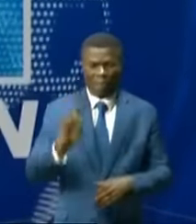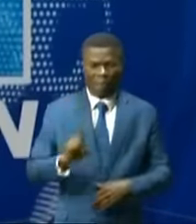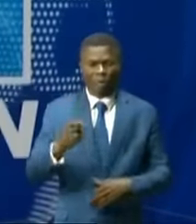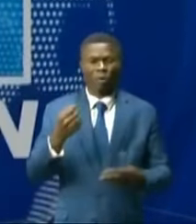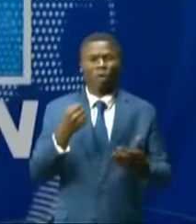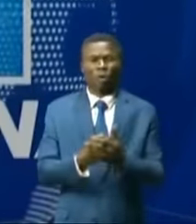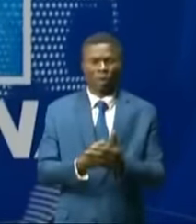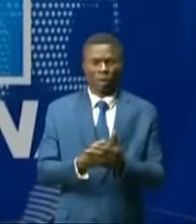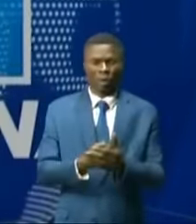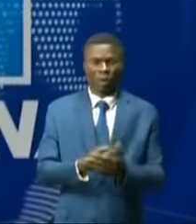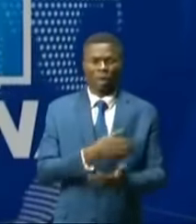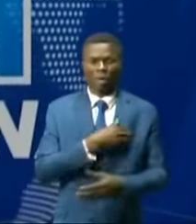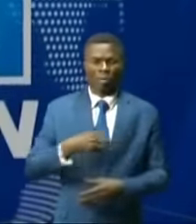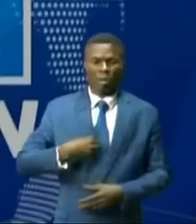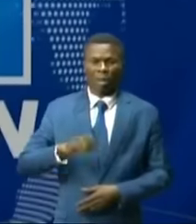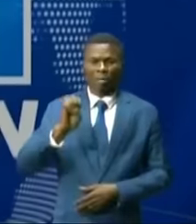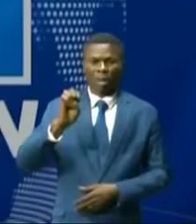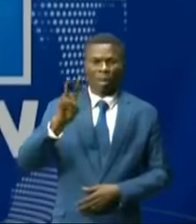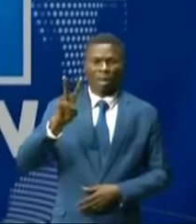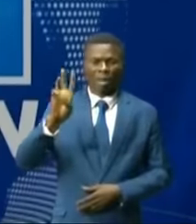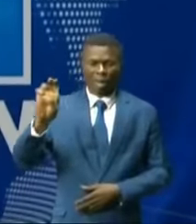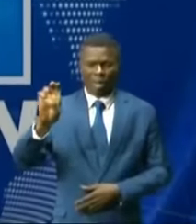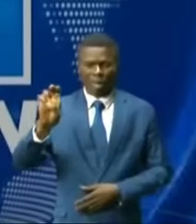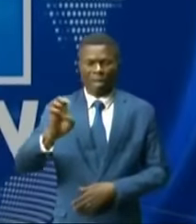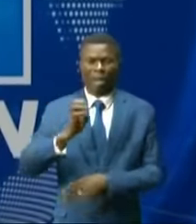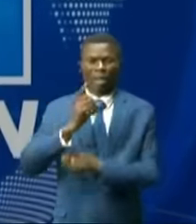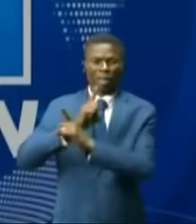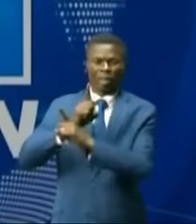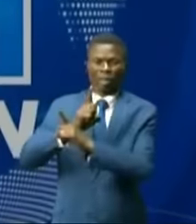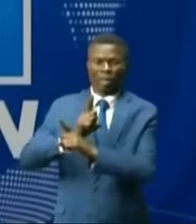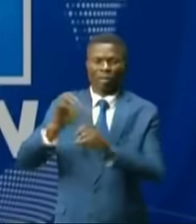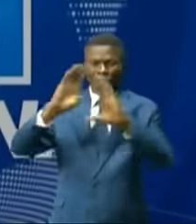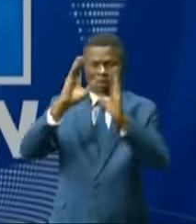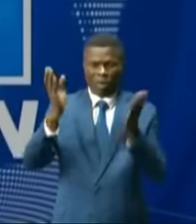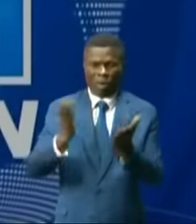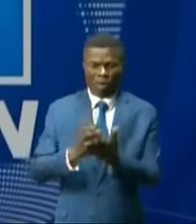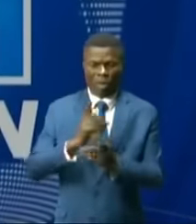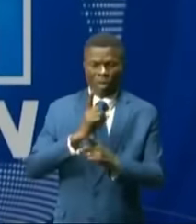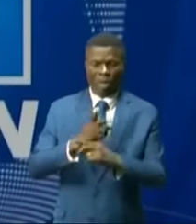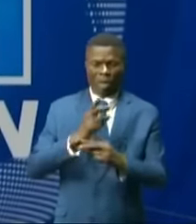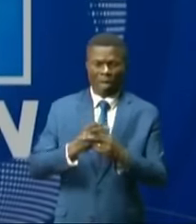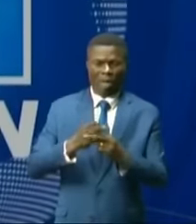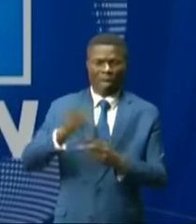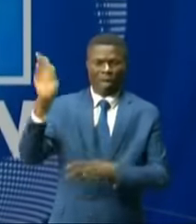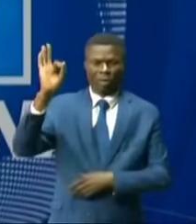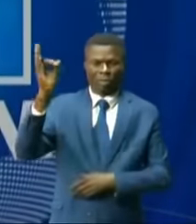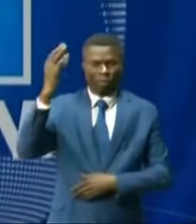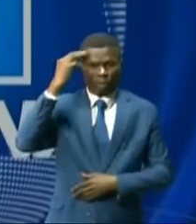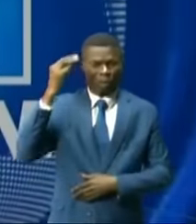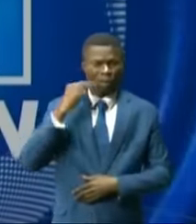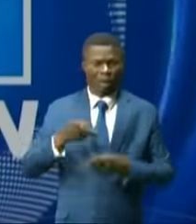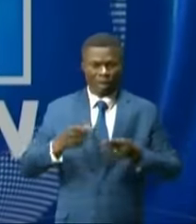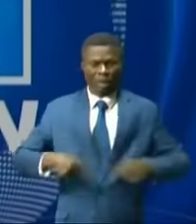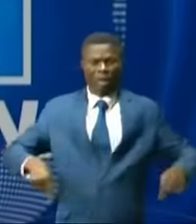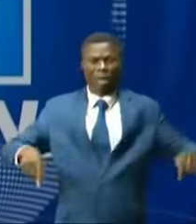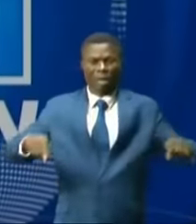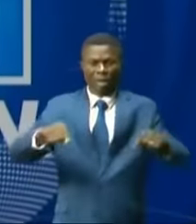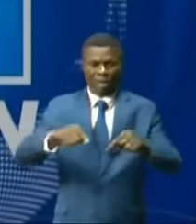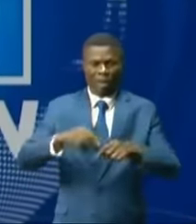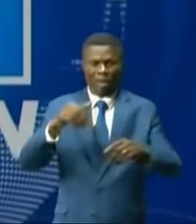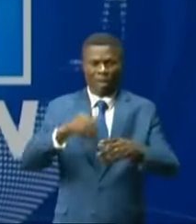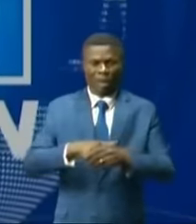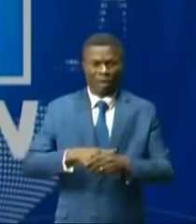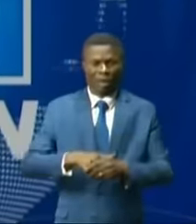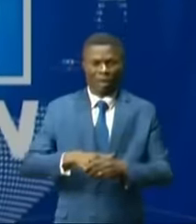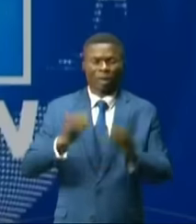pain. Eve Bazaïba est montée au créneau pour défendre les communautés locales gardiennes des forêts. La ministre de l'Environnement a, au cours d'un